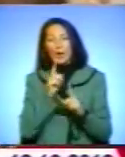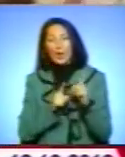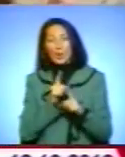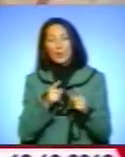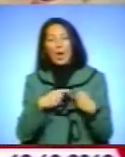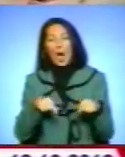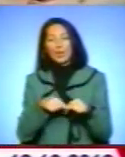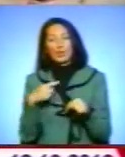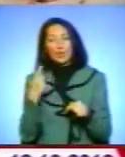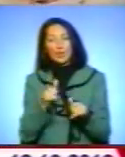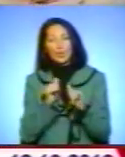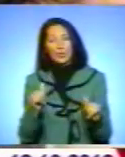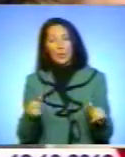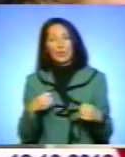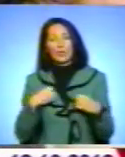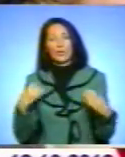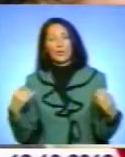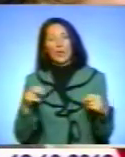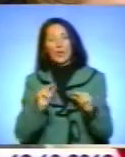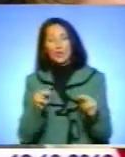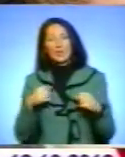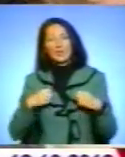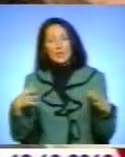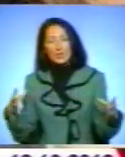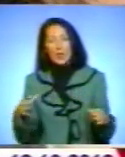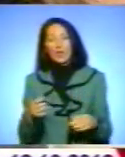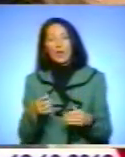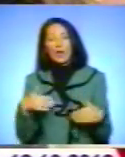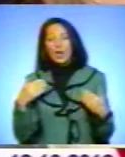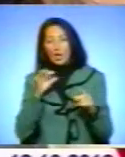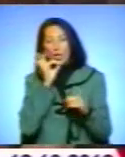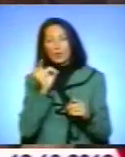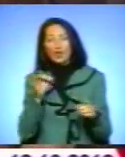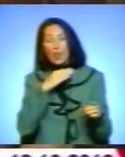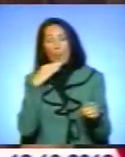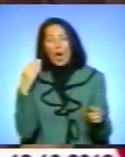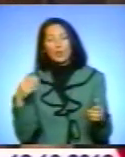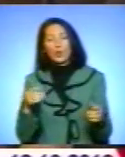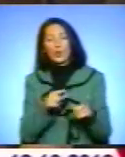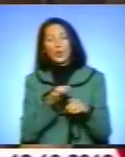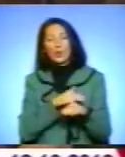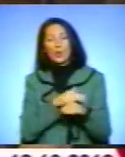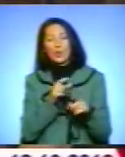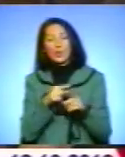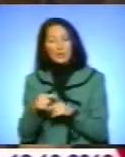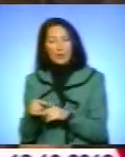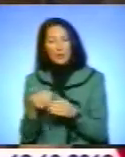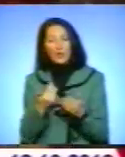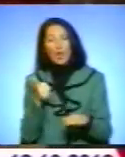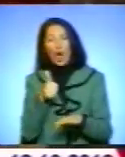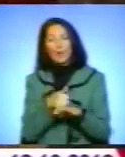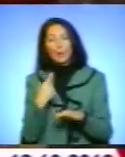нагоди професійного свята подяки вітальних слів на адресу харчовиків лунало чимало. Від голови обласної державної